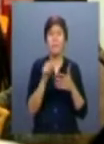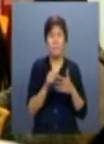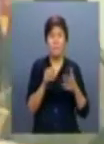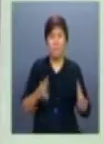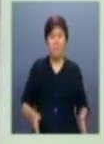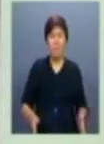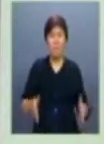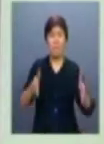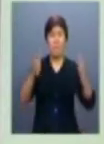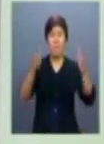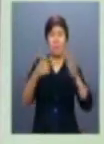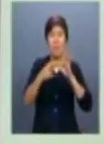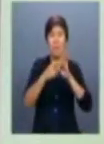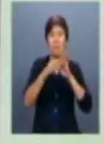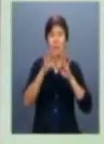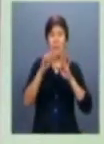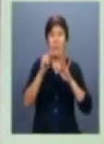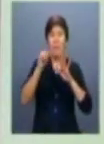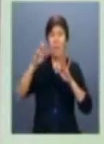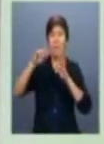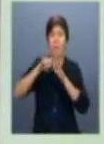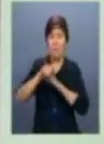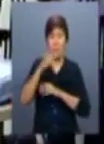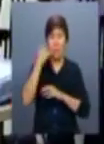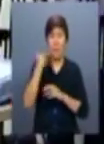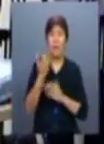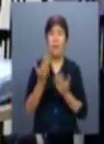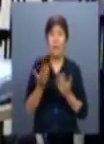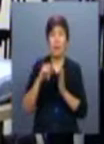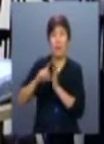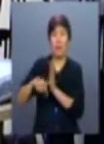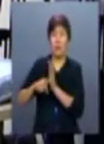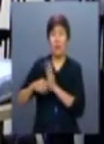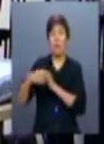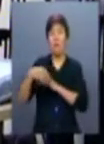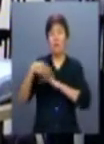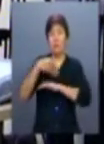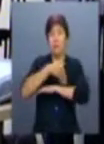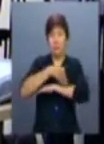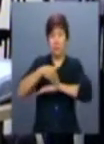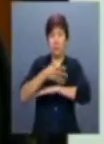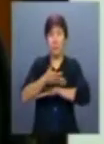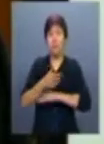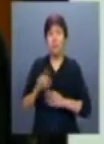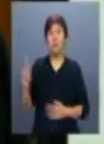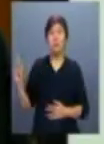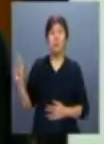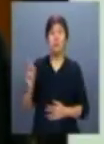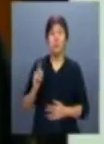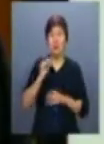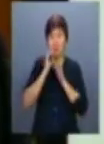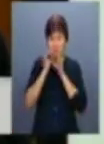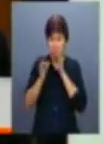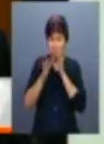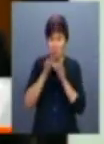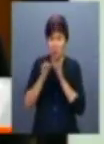รองศาสตราจารย์ศิริวัฒน์ชัยชนะเลยค่ะธิการวิศวกรรมสถานแห่งประเทศไทยในพระบรมราชูปถัมภ์หรือวสธที่แจ้งถึง